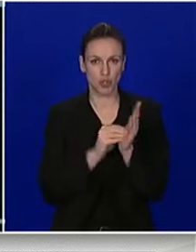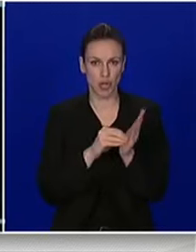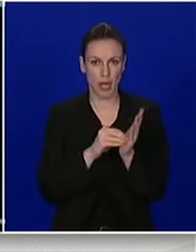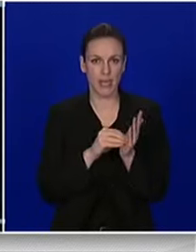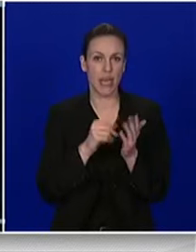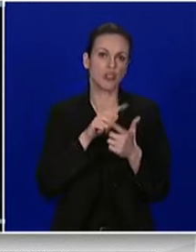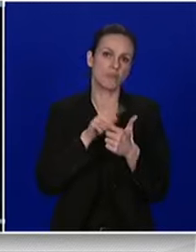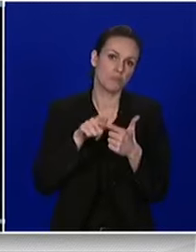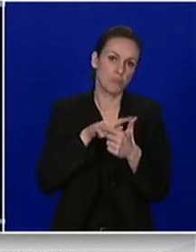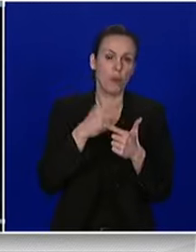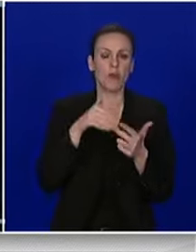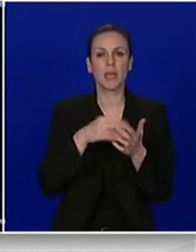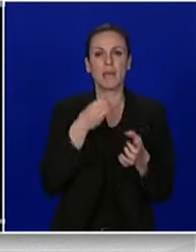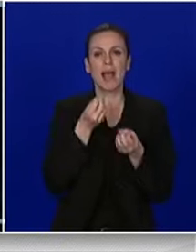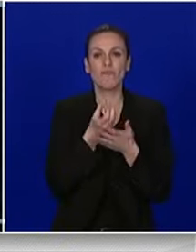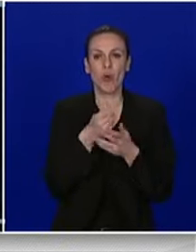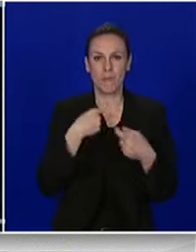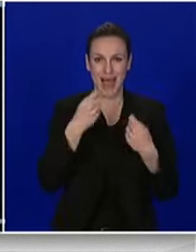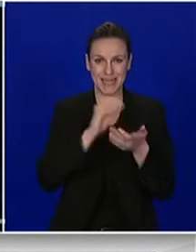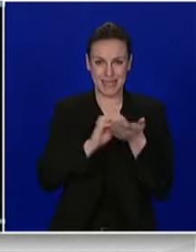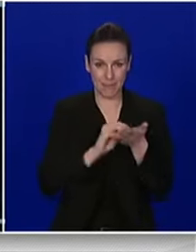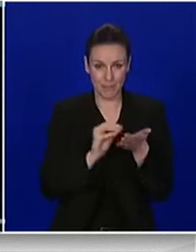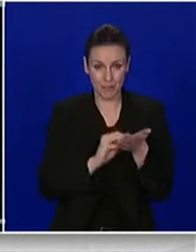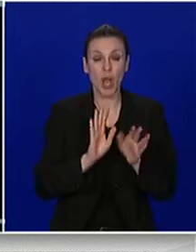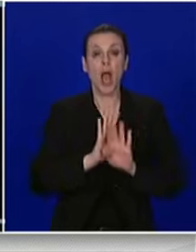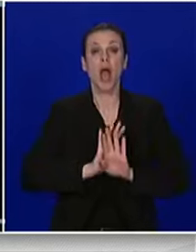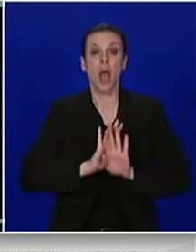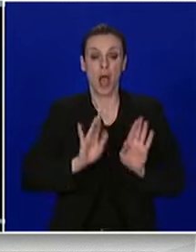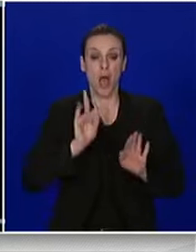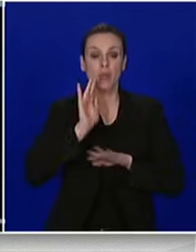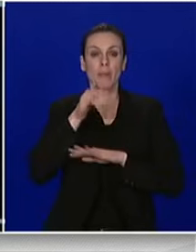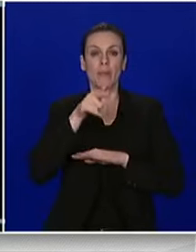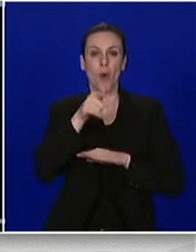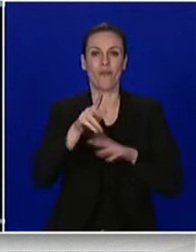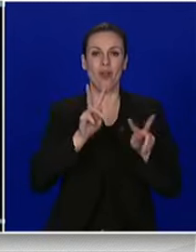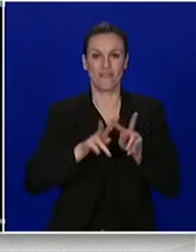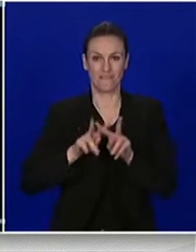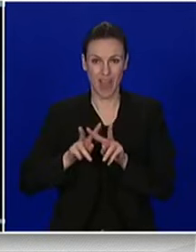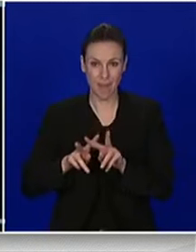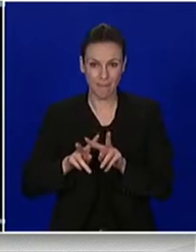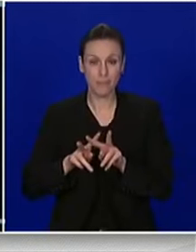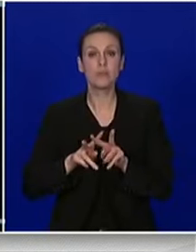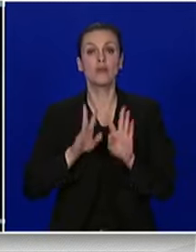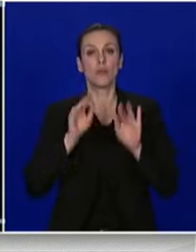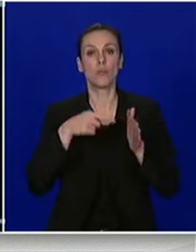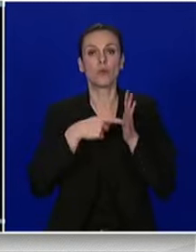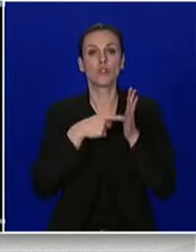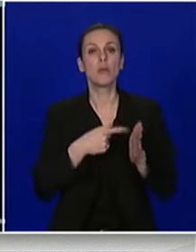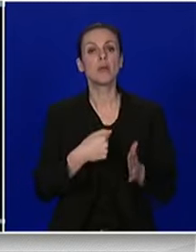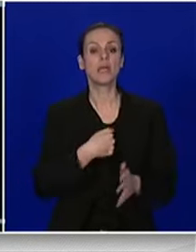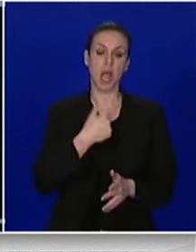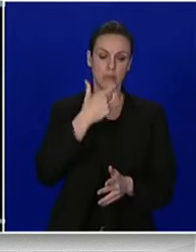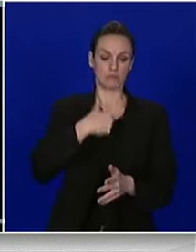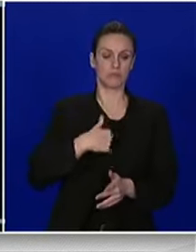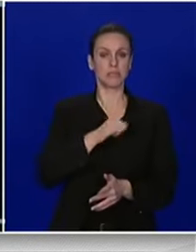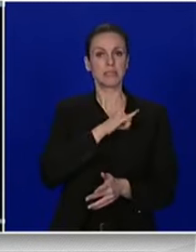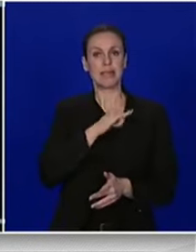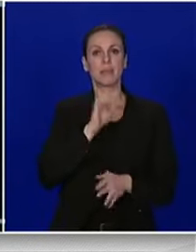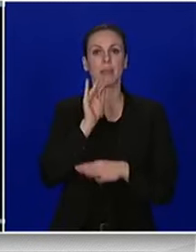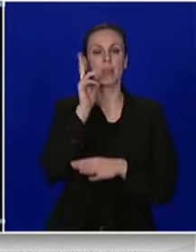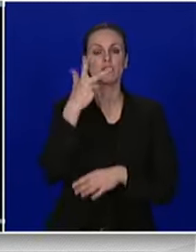dvije potrebne informacije i one će putem javnog weba moći iskazati svoj interes za